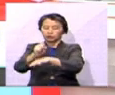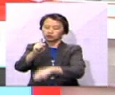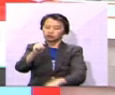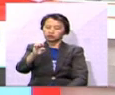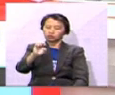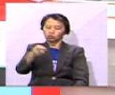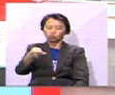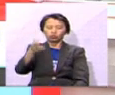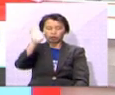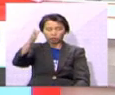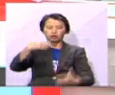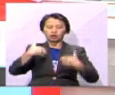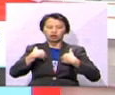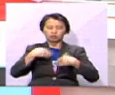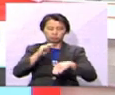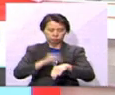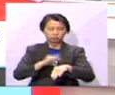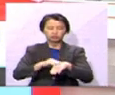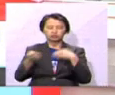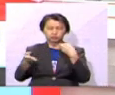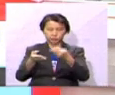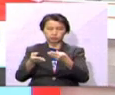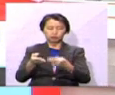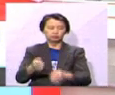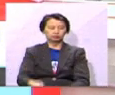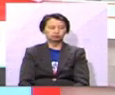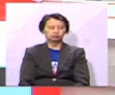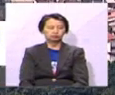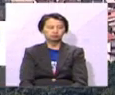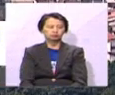Han dijangka diadakan dalam tempoh terdekat.